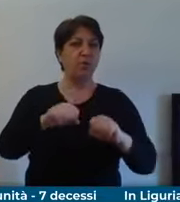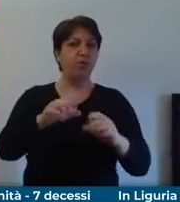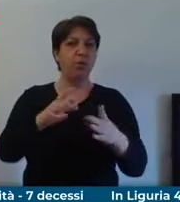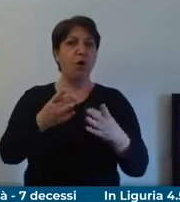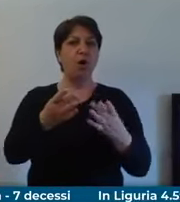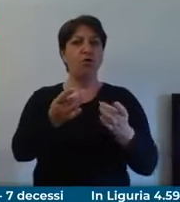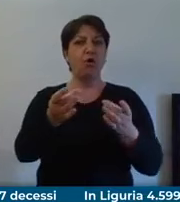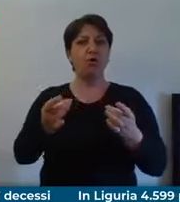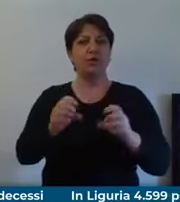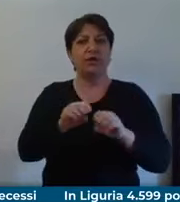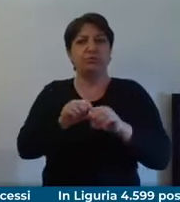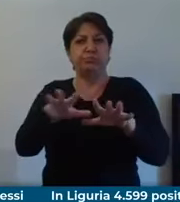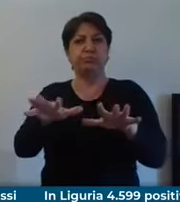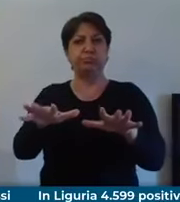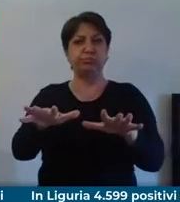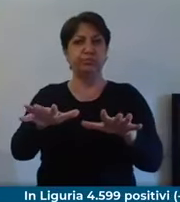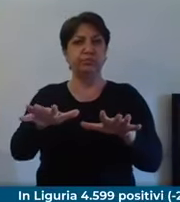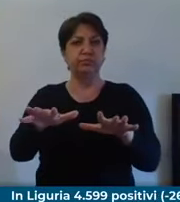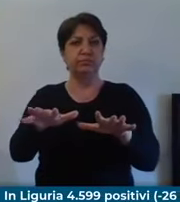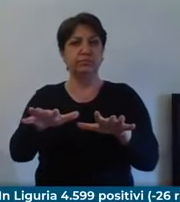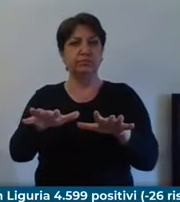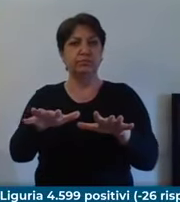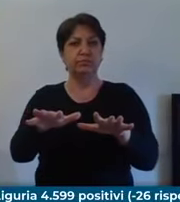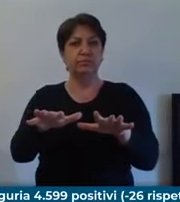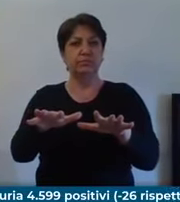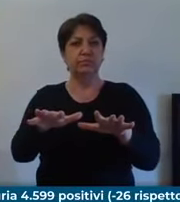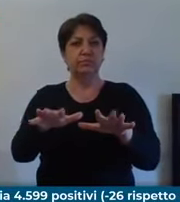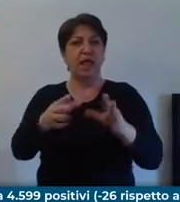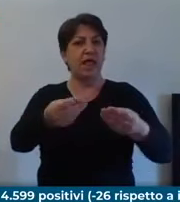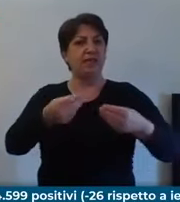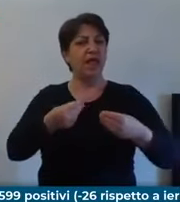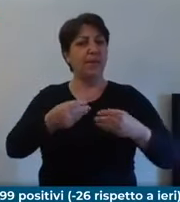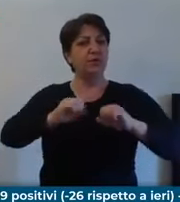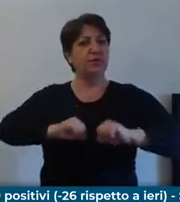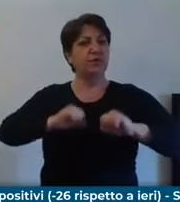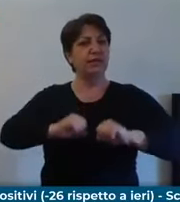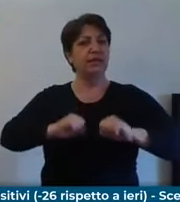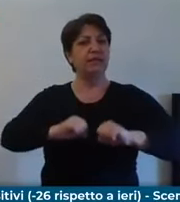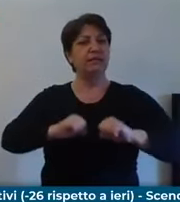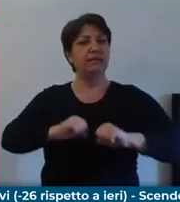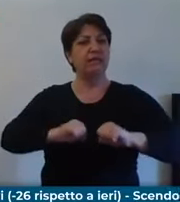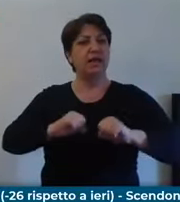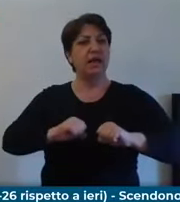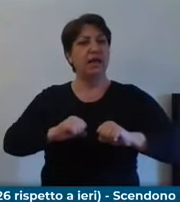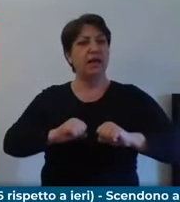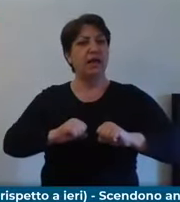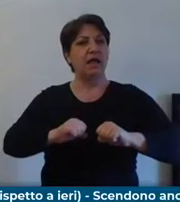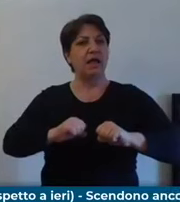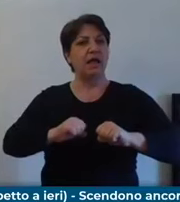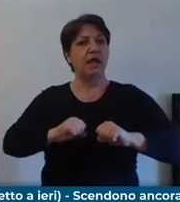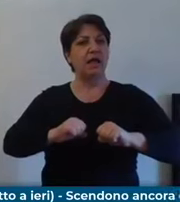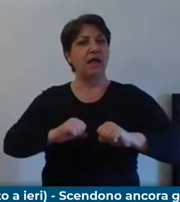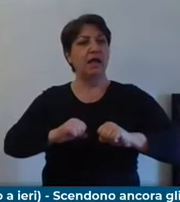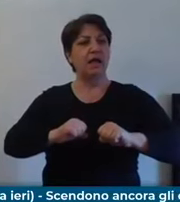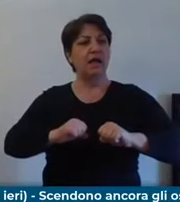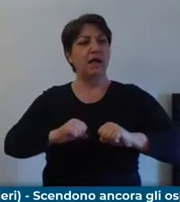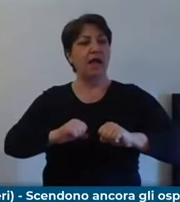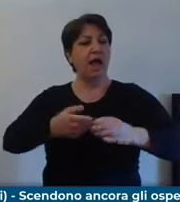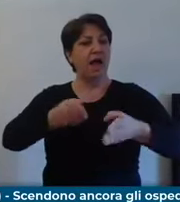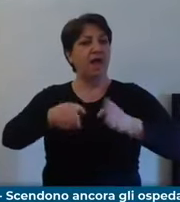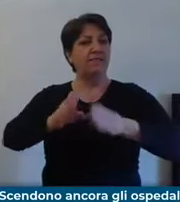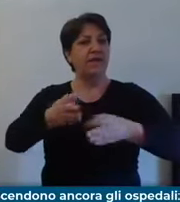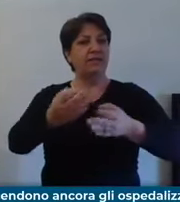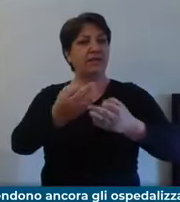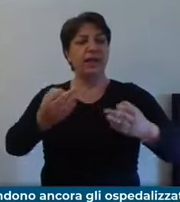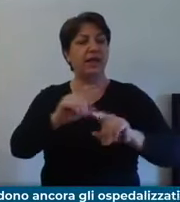altri, per tutta la città. E non ci dà la possibilità di continuare quel percorso positivo che stiamo facendo adesso per uscire